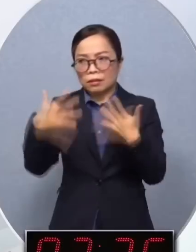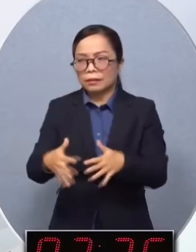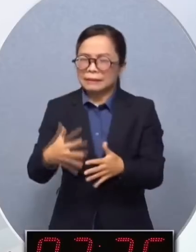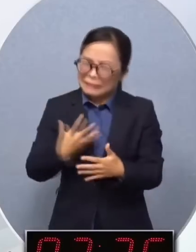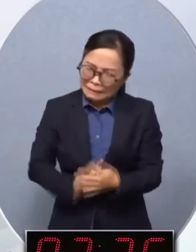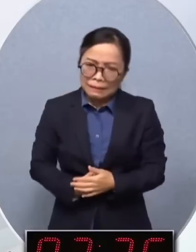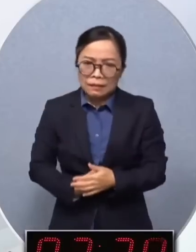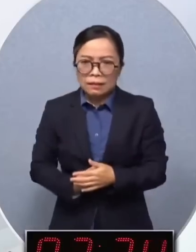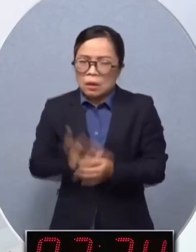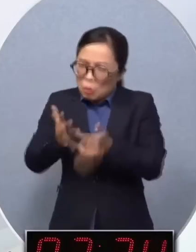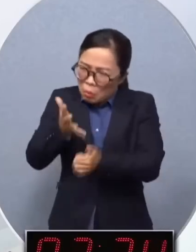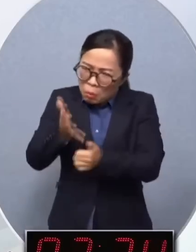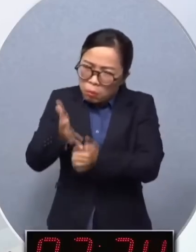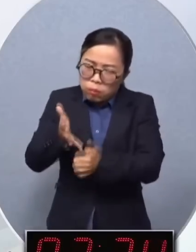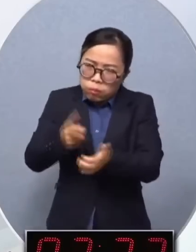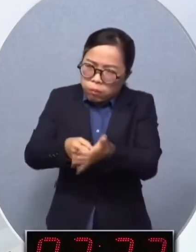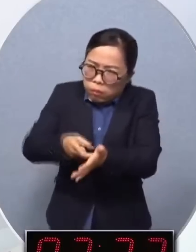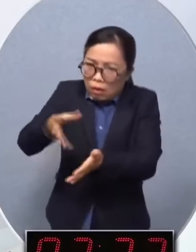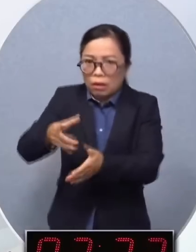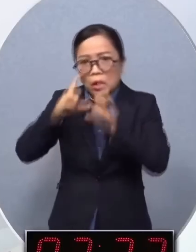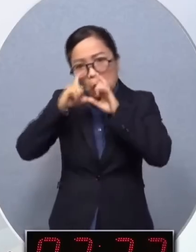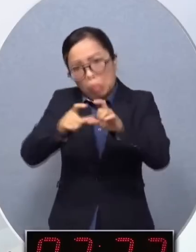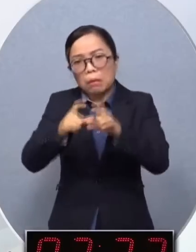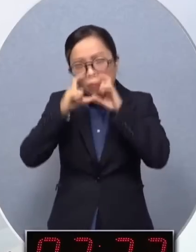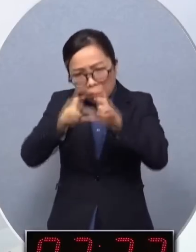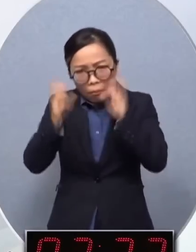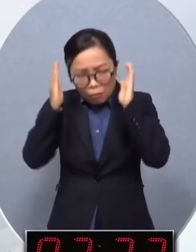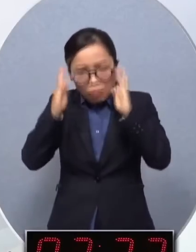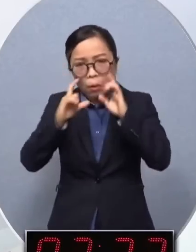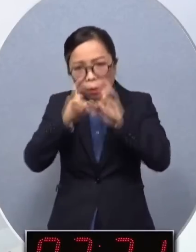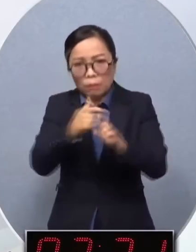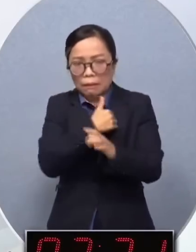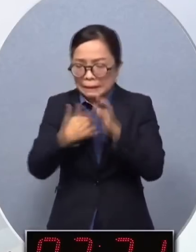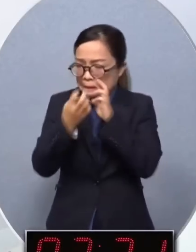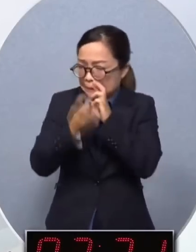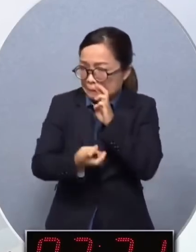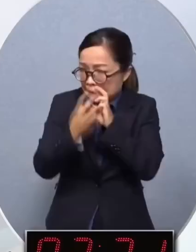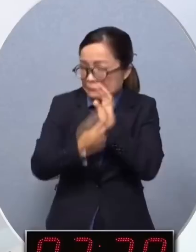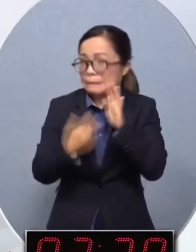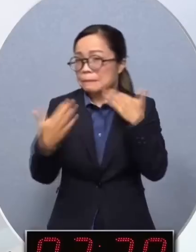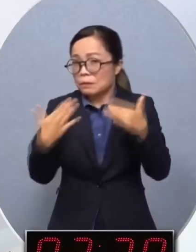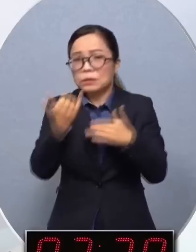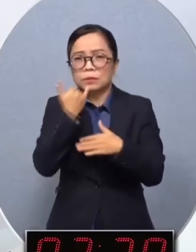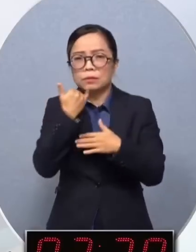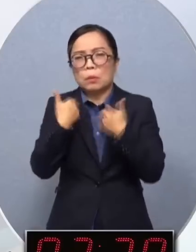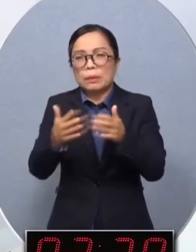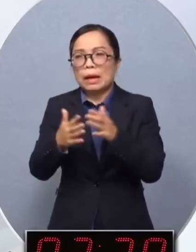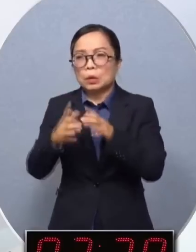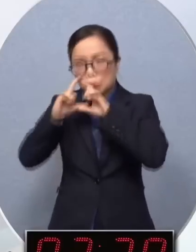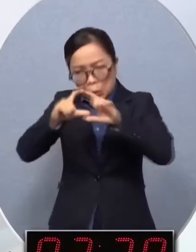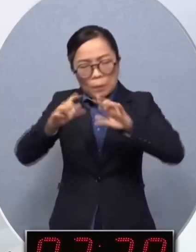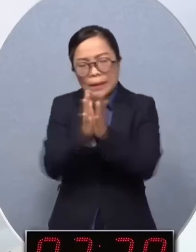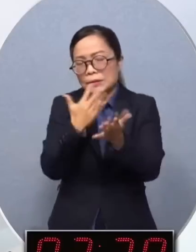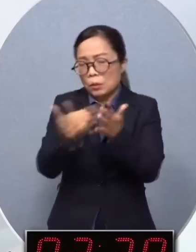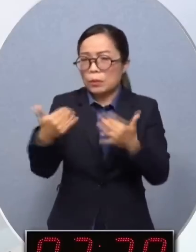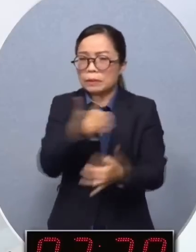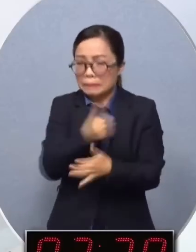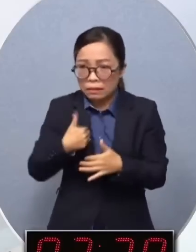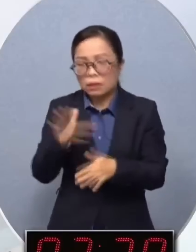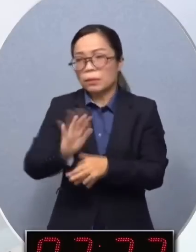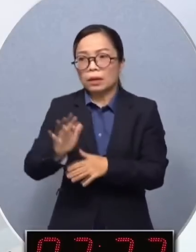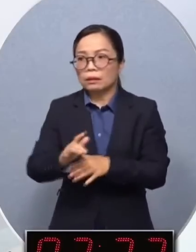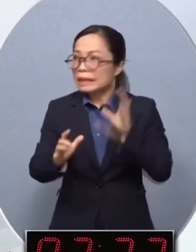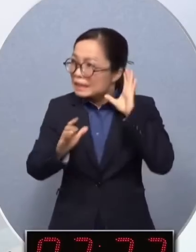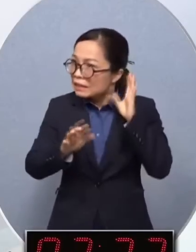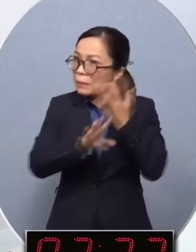折。跟你问问题你就好好的齁、哦、能够呢啊，这个不要讲说有求必应，你至少说能够去听